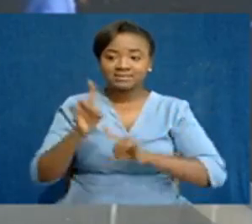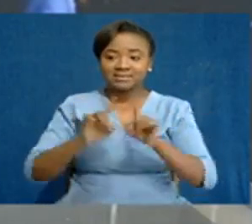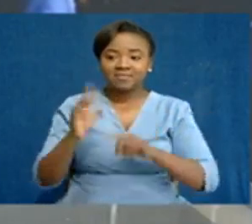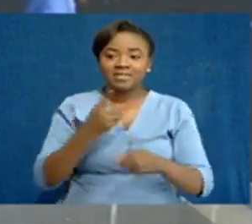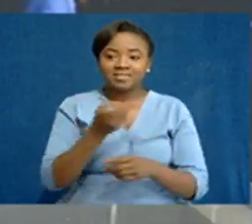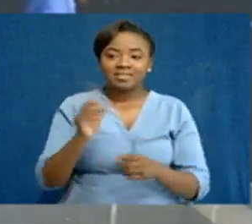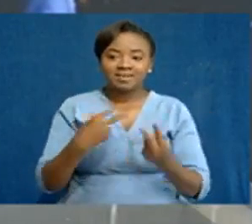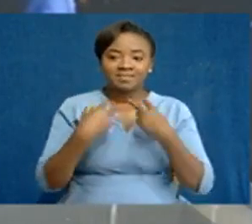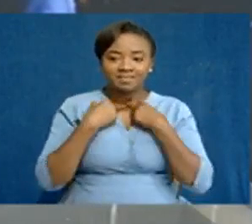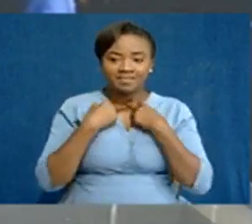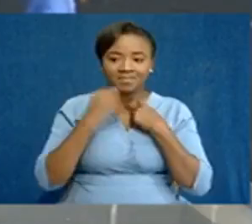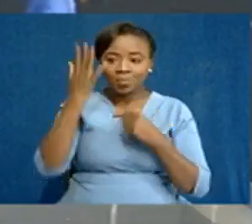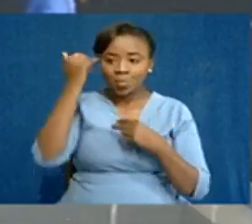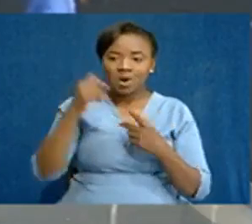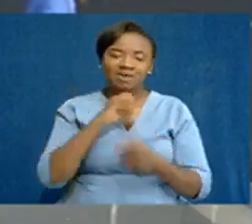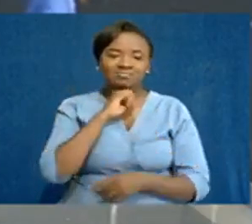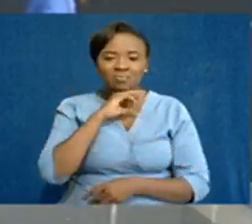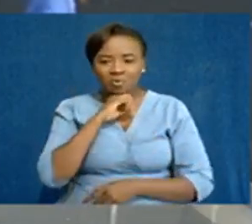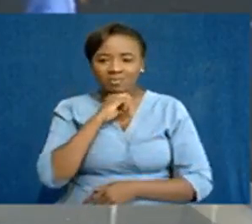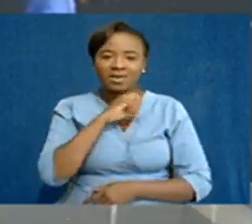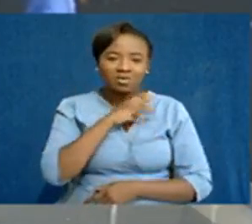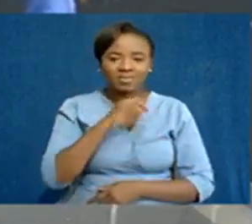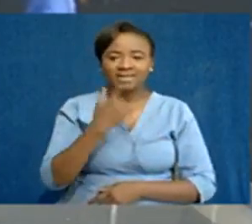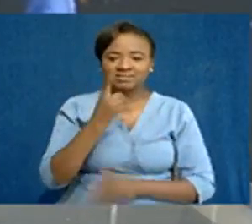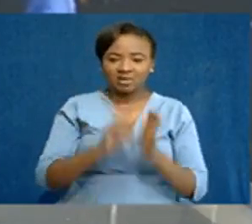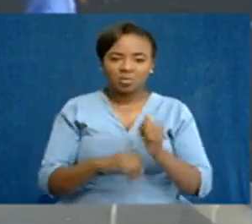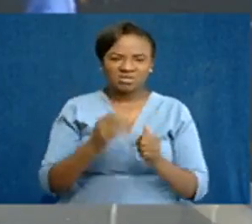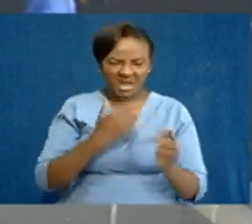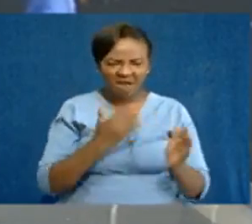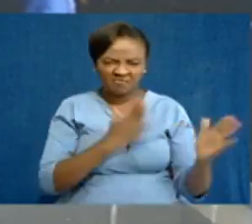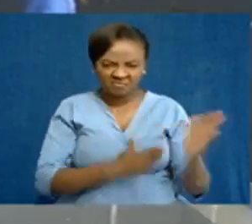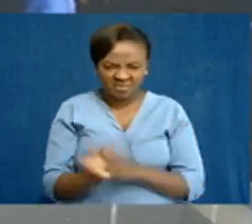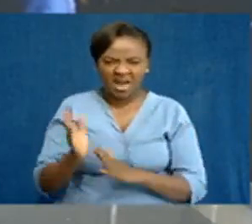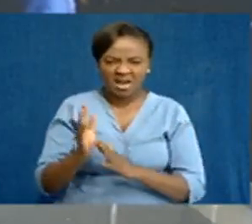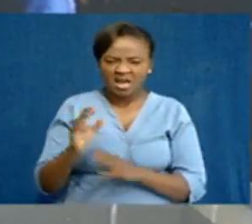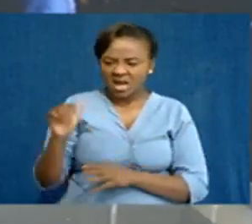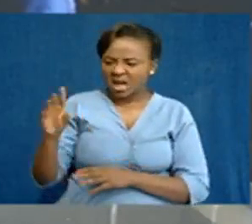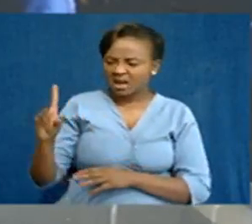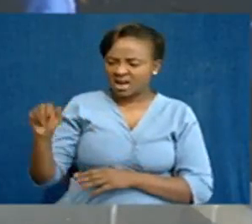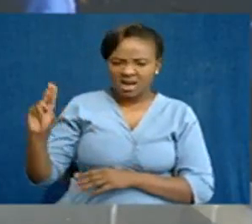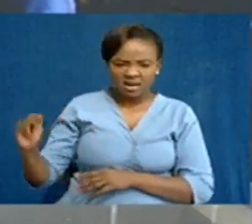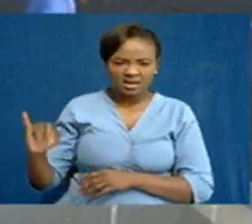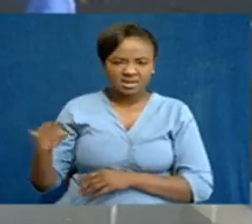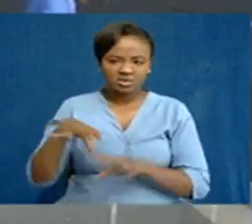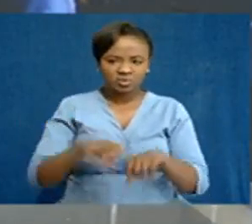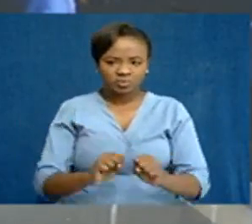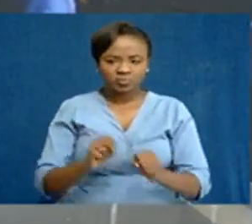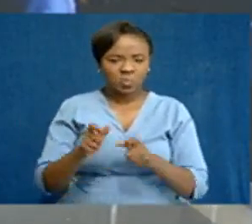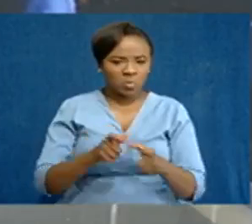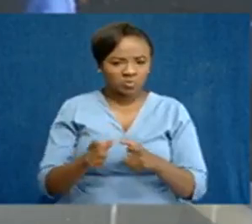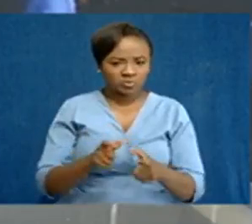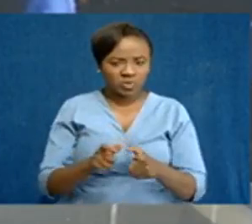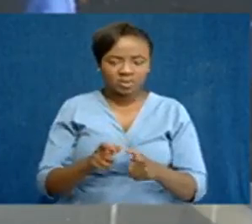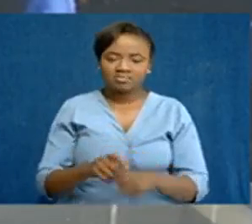huu uliosababishwa na malalamishi ya mipango ya kukodi JKIA kwa kampuni ya Adani kutoka India. Willy Lusuge